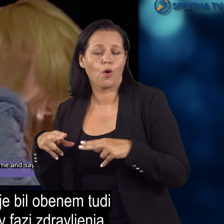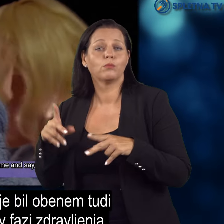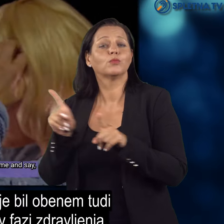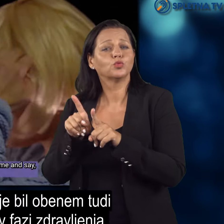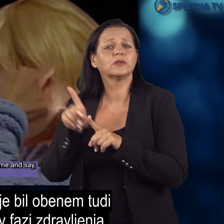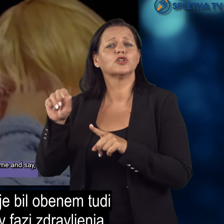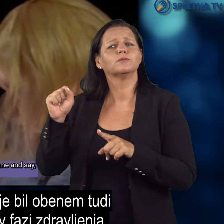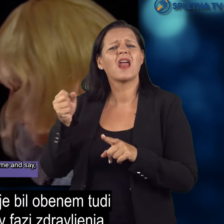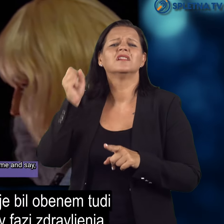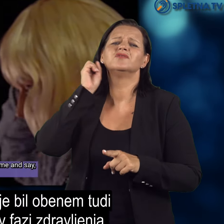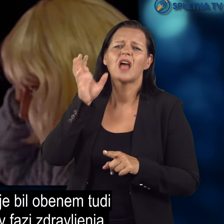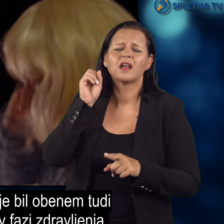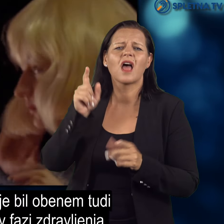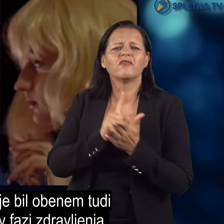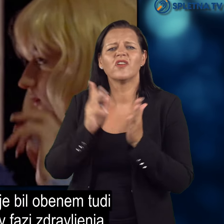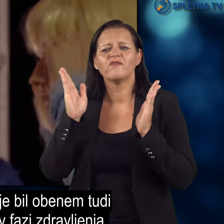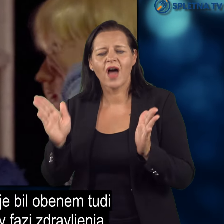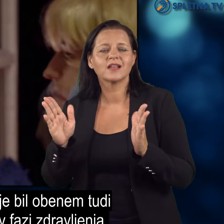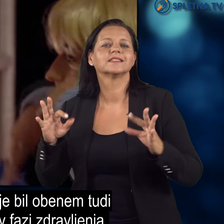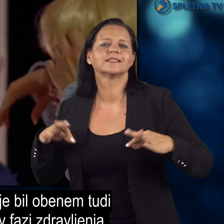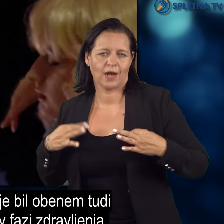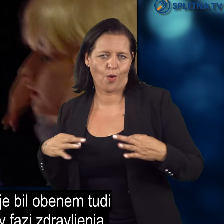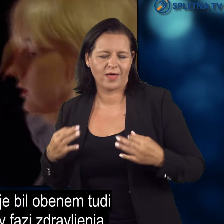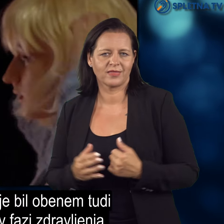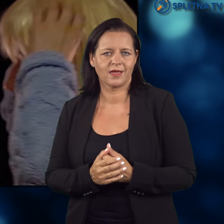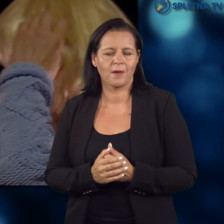Špelin vsak dan v fazi zdravljenja.